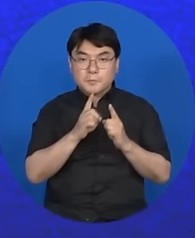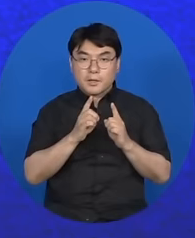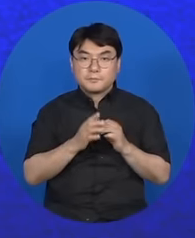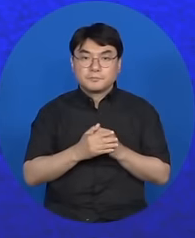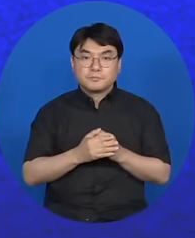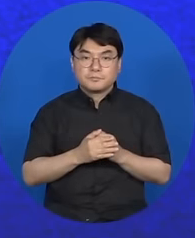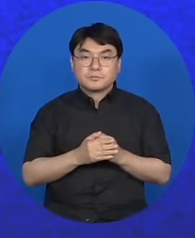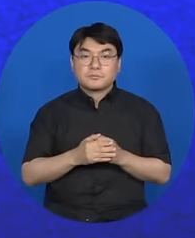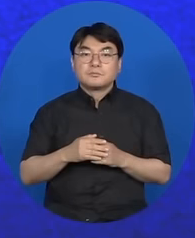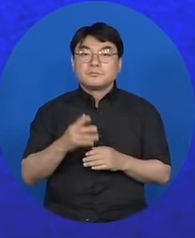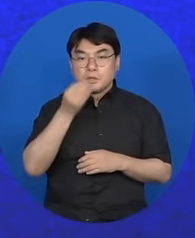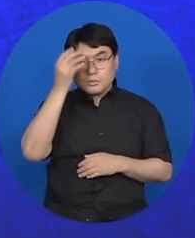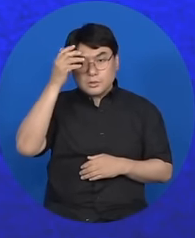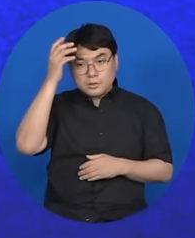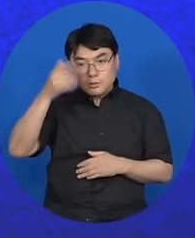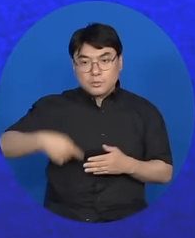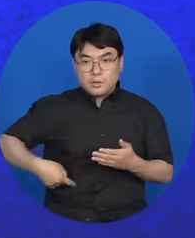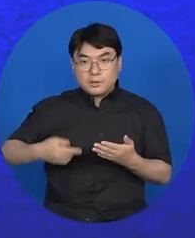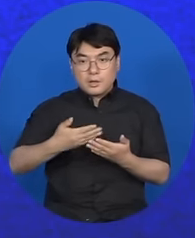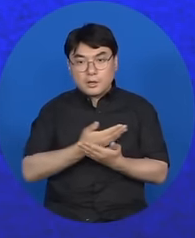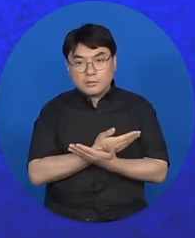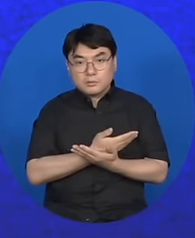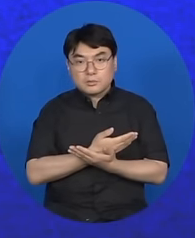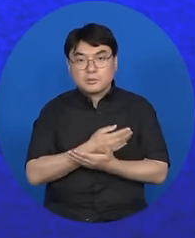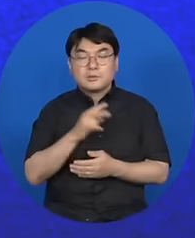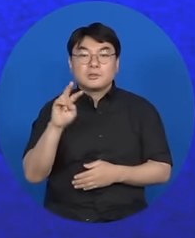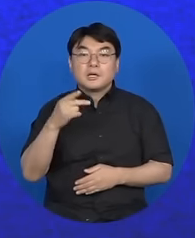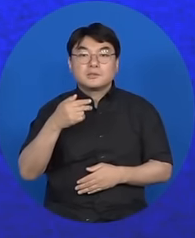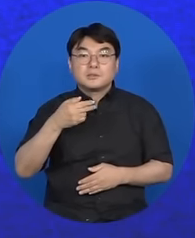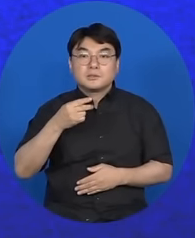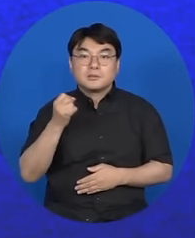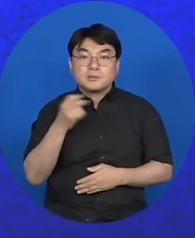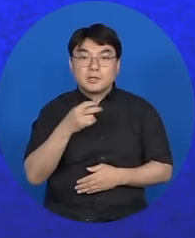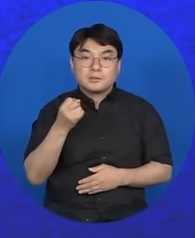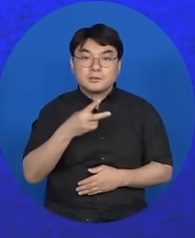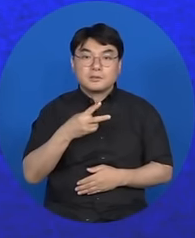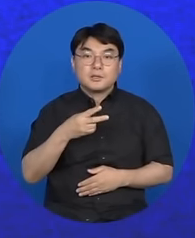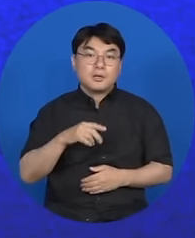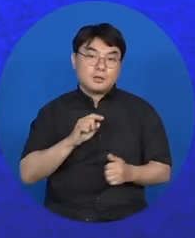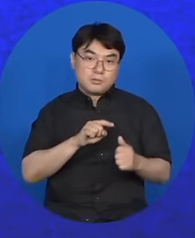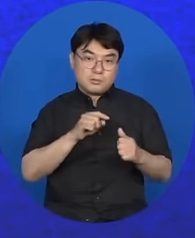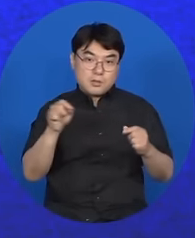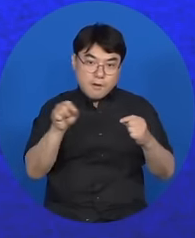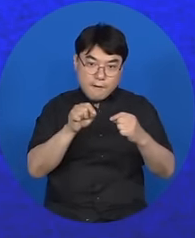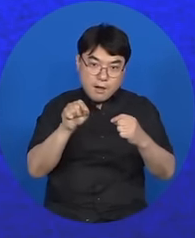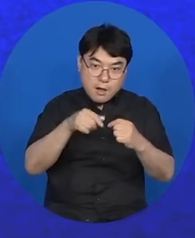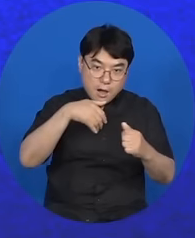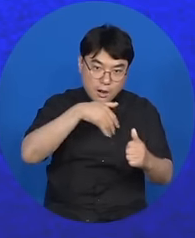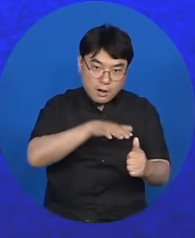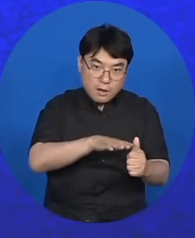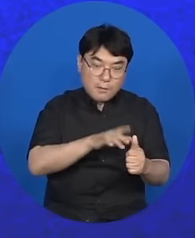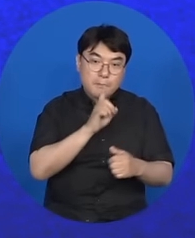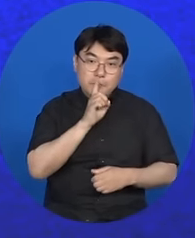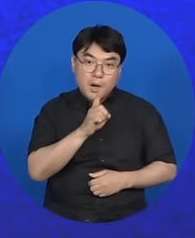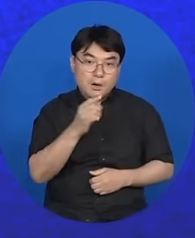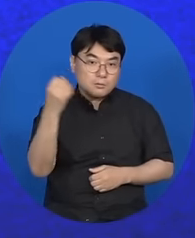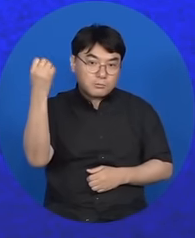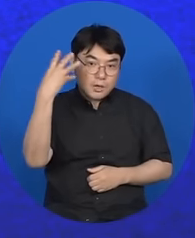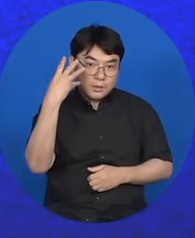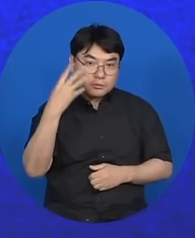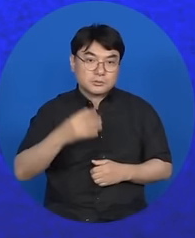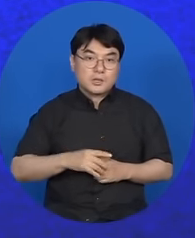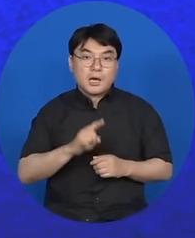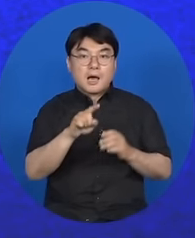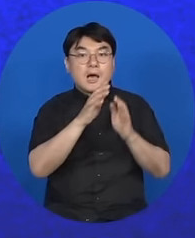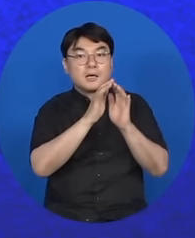우리를 돌이키셔서 다시 그에게 다가가라 라고 말씀을 하세요. 만약 여러분들이 한 사람께